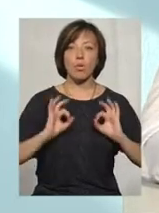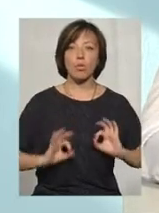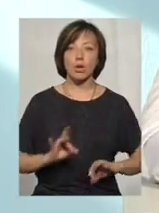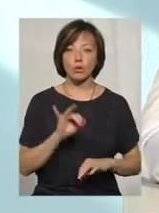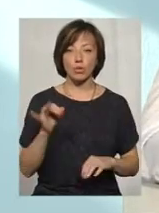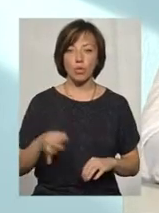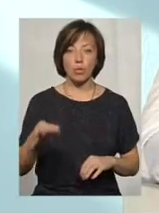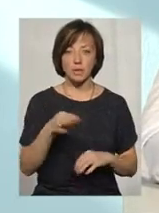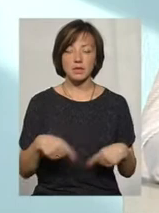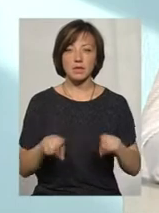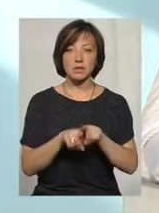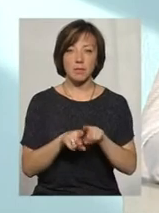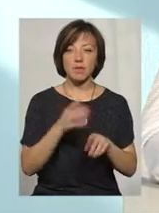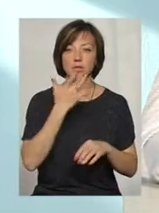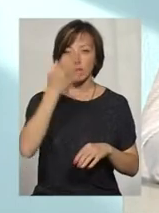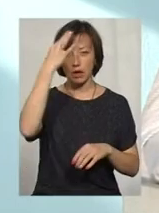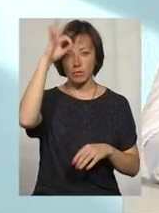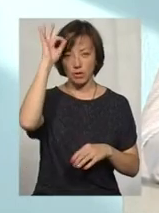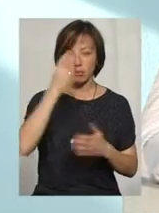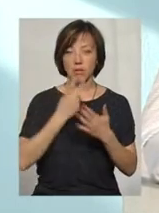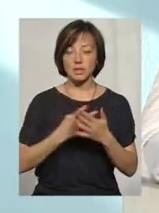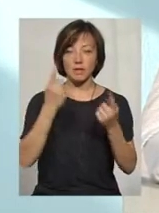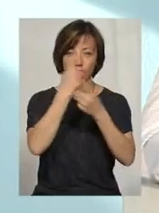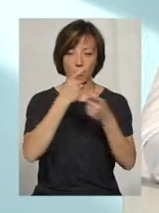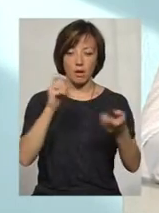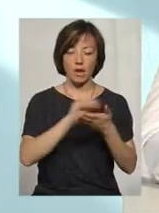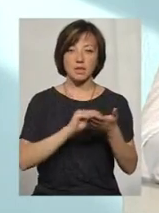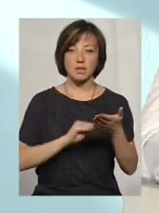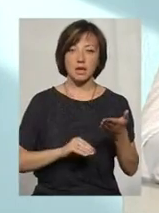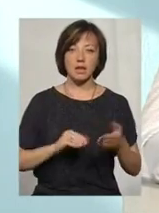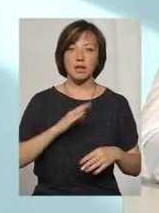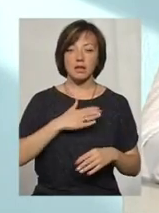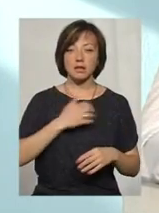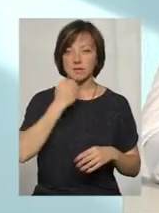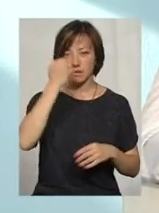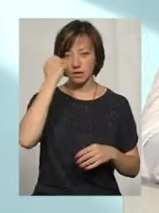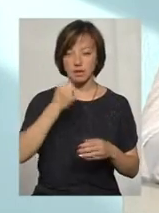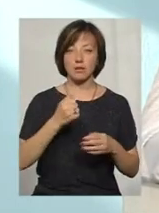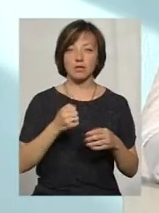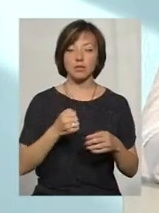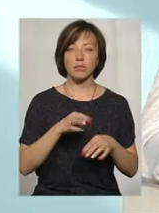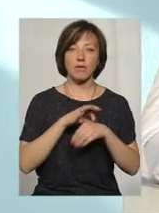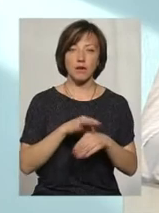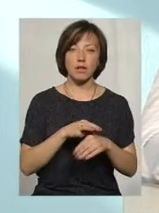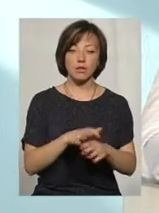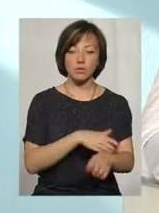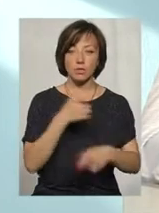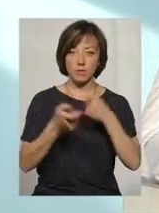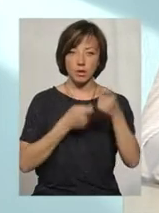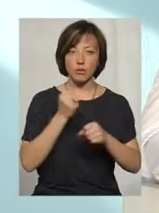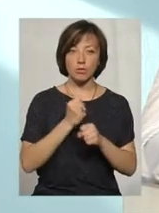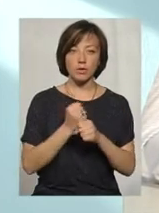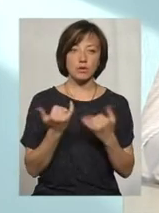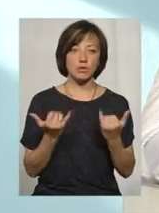там і так само Національної поліції, відображена інформація, нами завдяки проведена тривала кропітка робота.